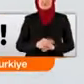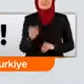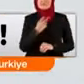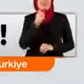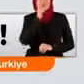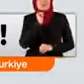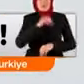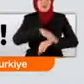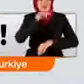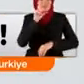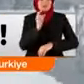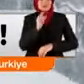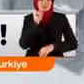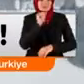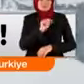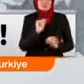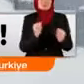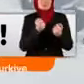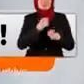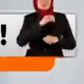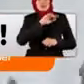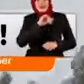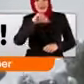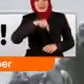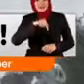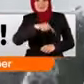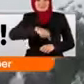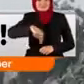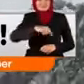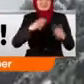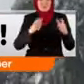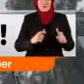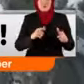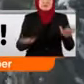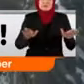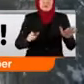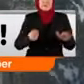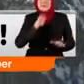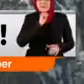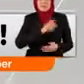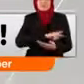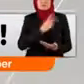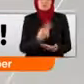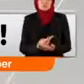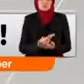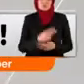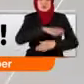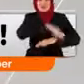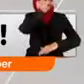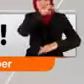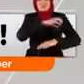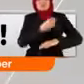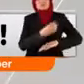Musul altı bölgesinde dengesini kaybederek Kayalık alana düştü Dağcılar yamaçtan kopan taşlarla yaralandı